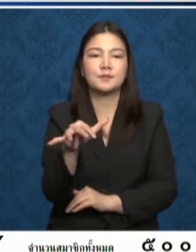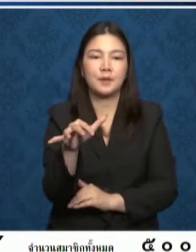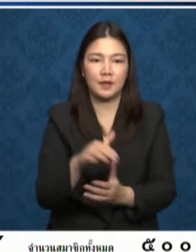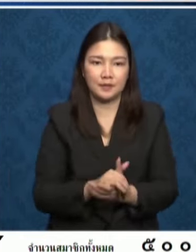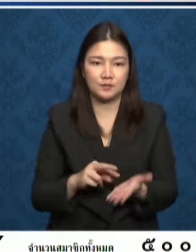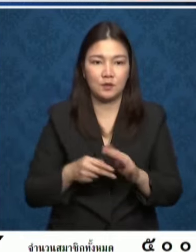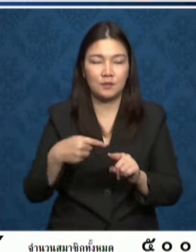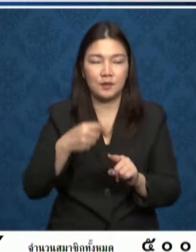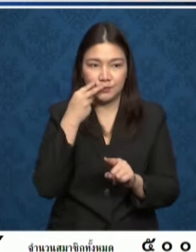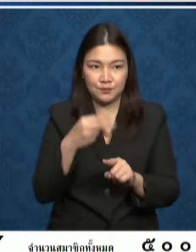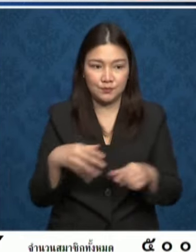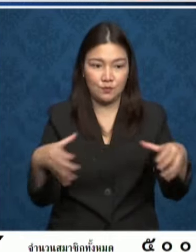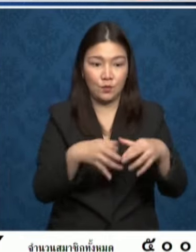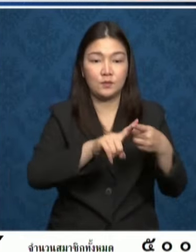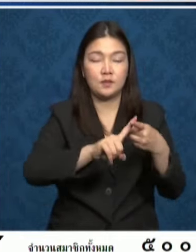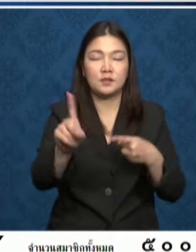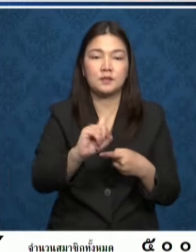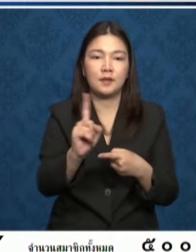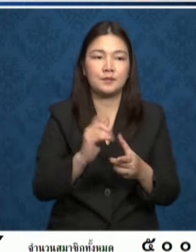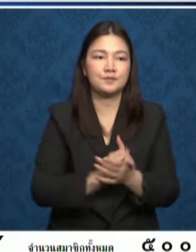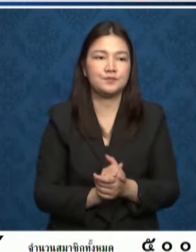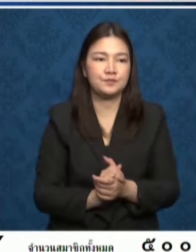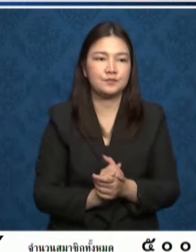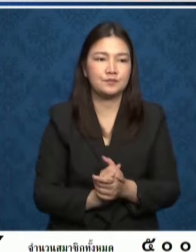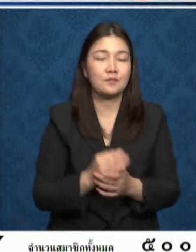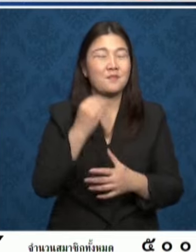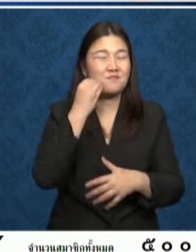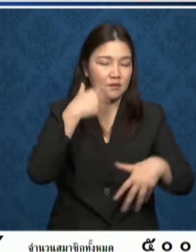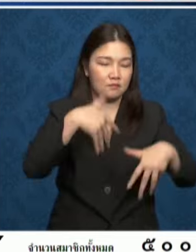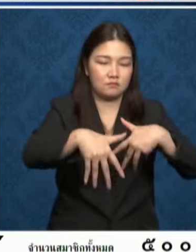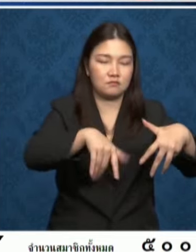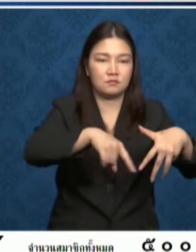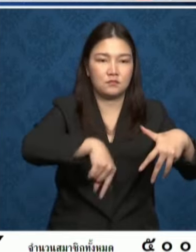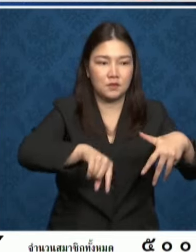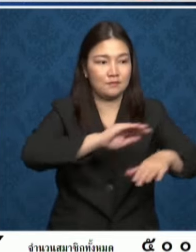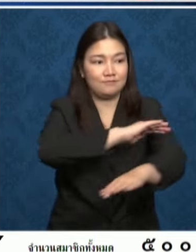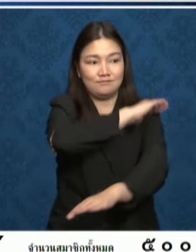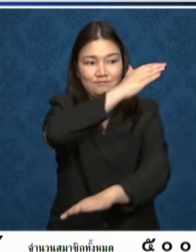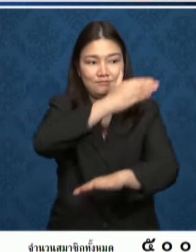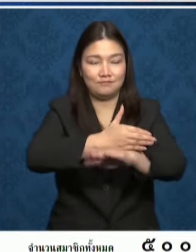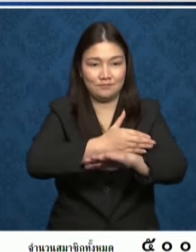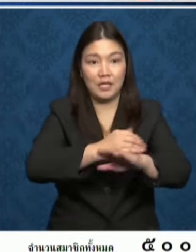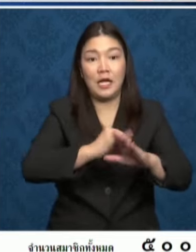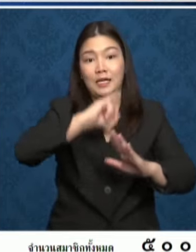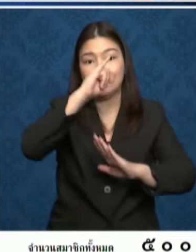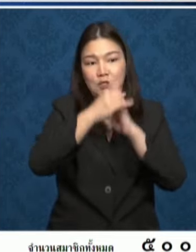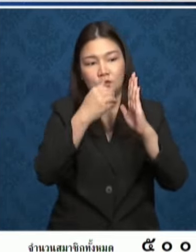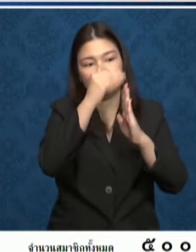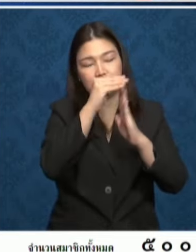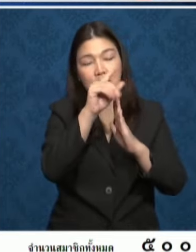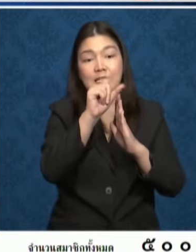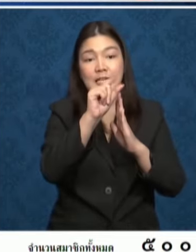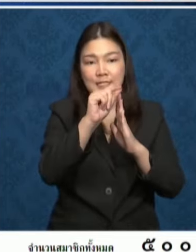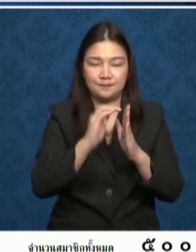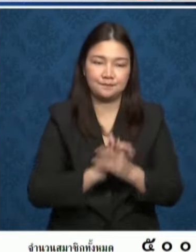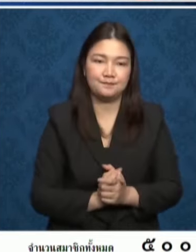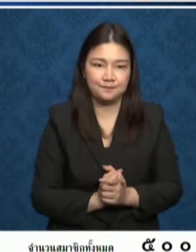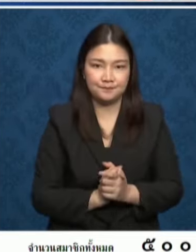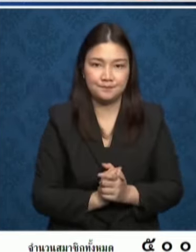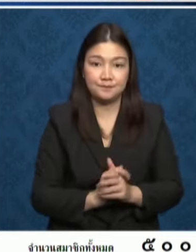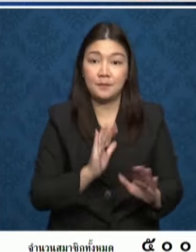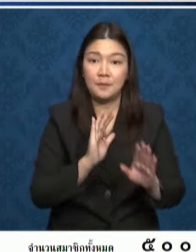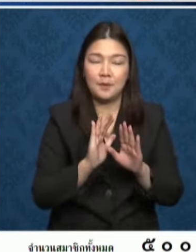ปรากฏกลุ่มที่ 1ก็คือเอ่อกลุ่มชาติพัณฑ์บนพื้นที่สูงเฉพาะใน 20จังหวัดภาคเหนือจำนวน 10กลุ่ม